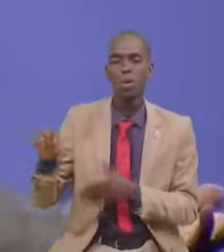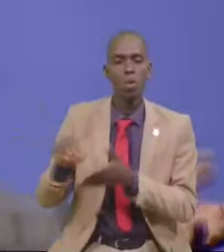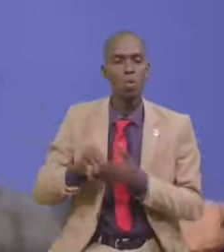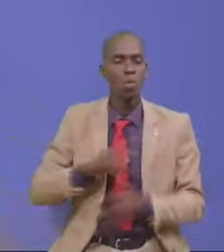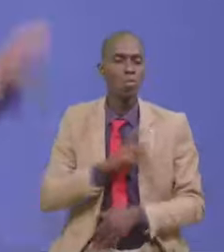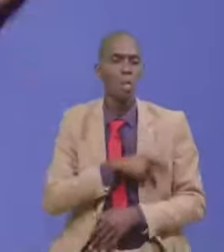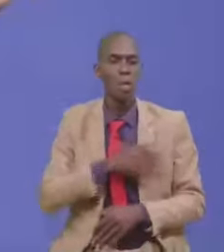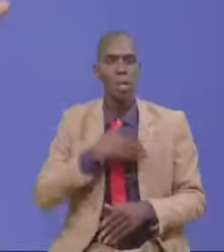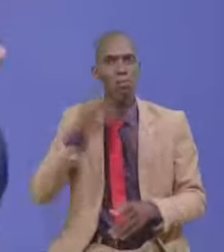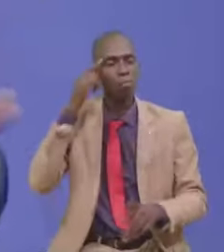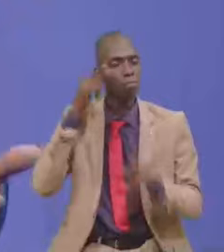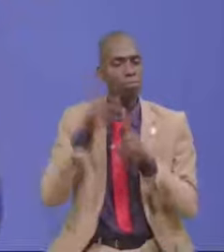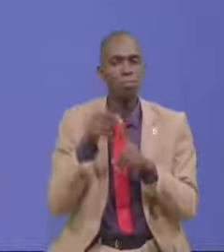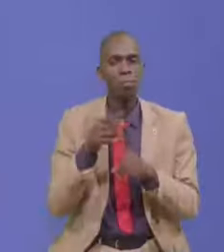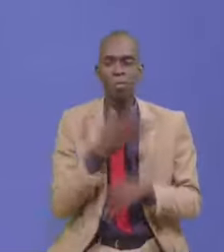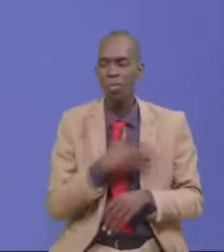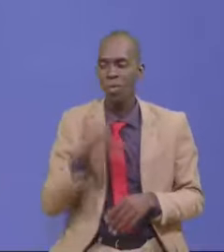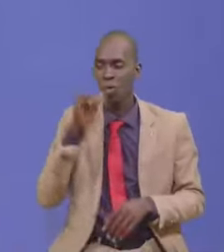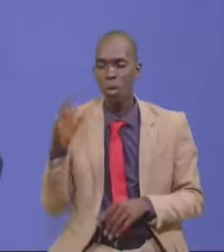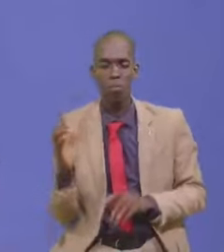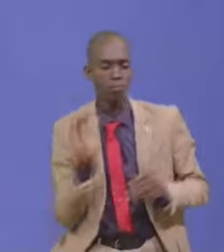Elle est venue, elle a subjugué l'homme.